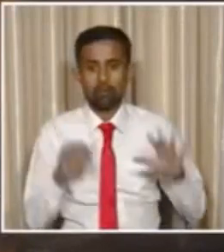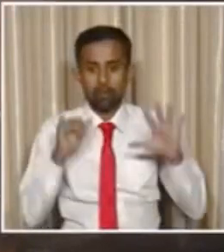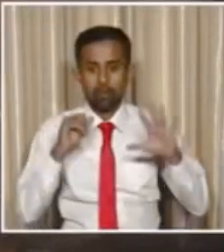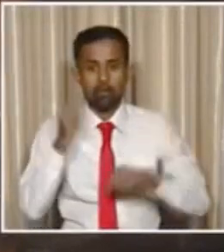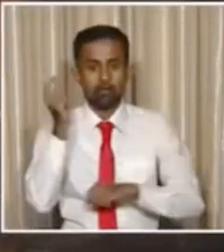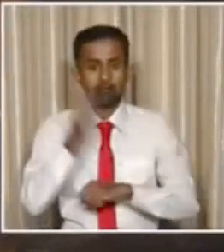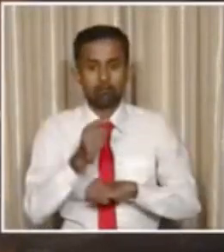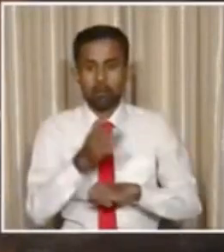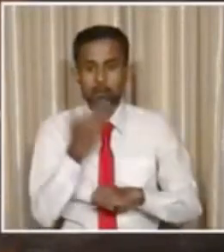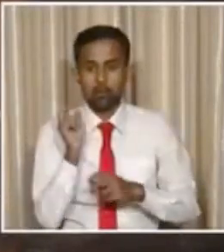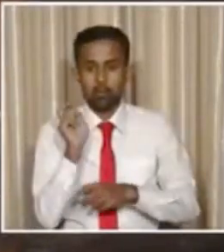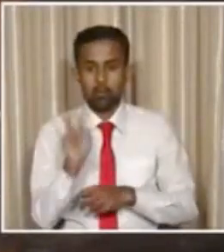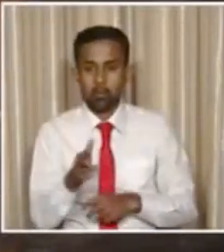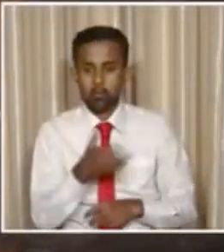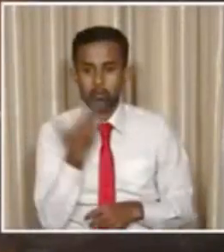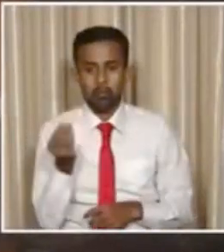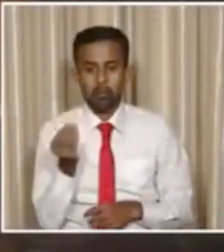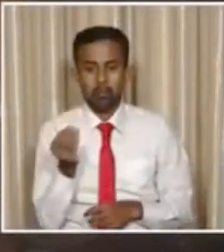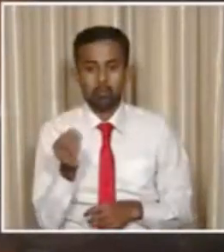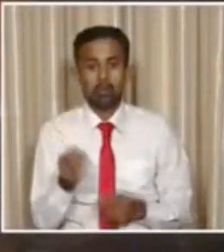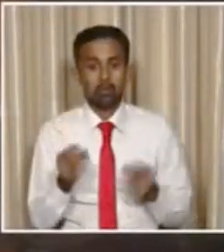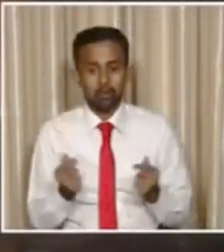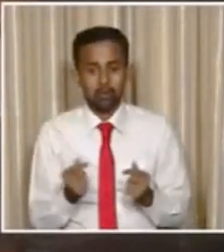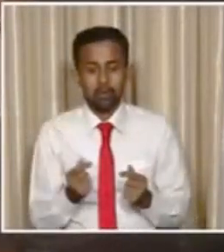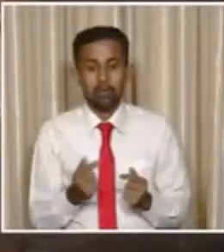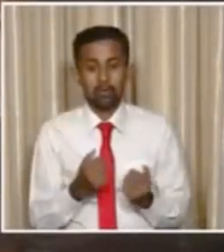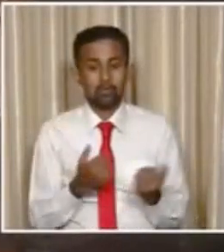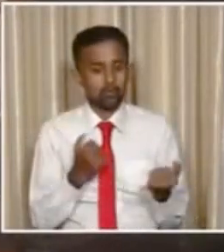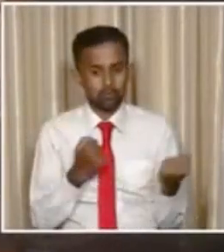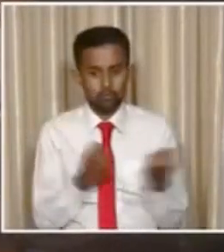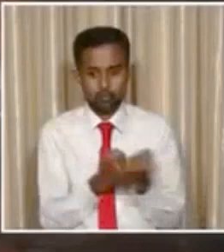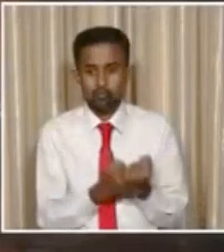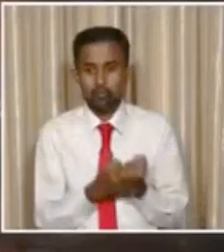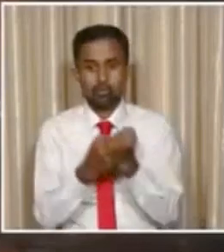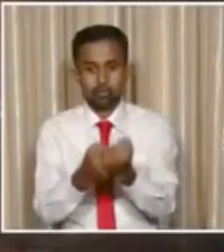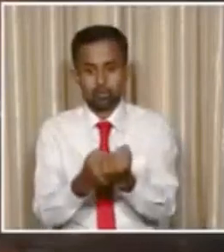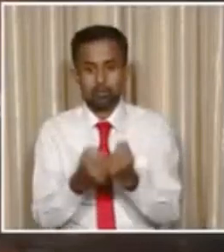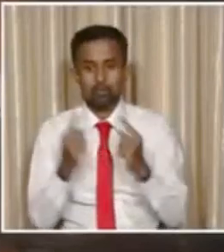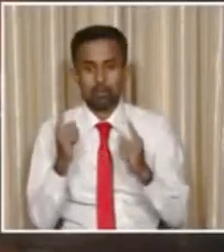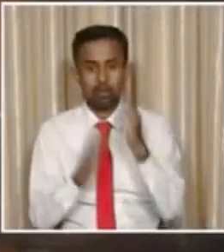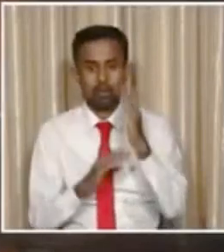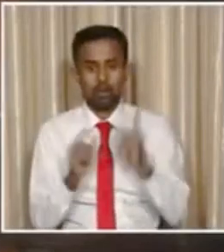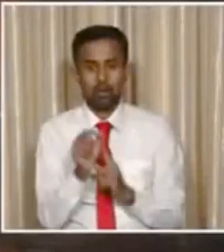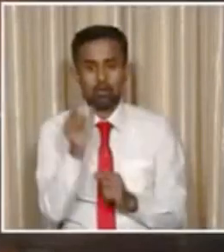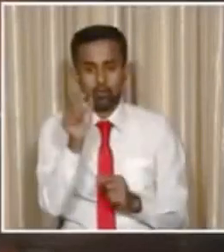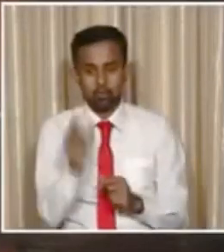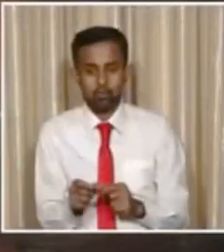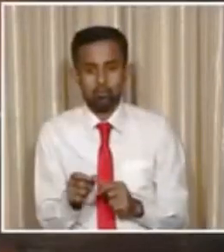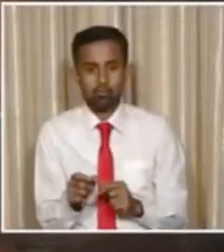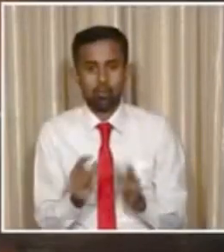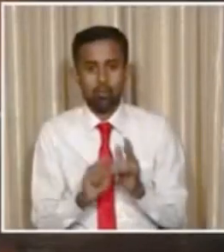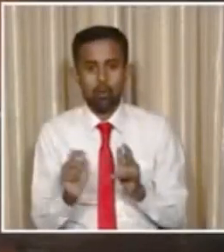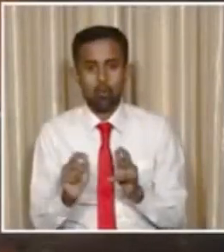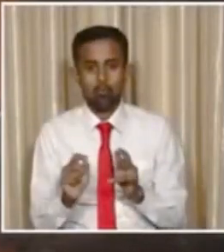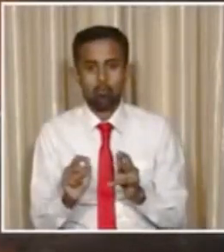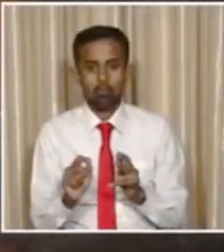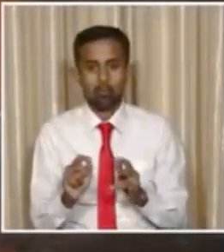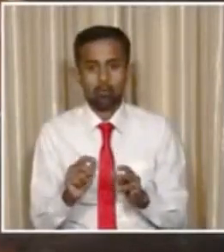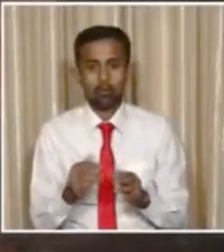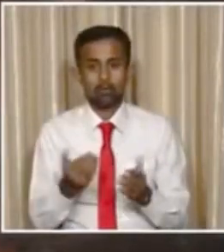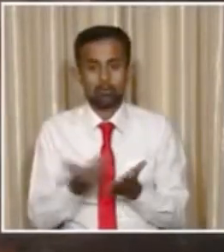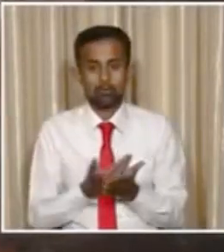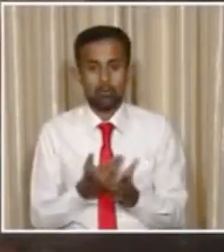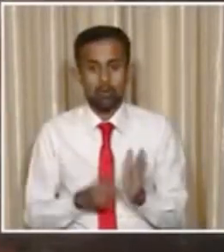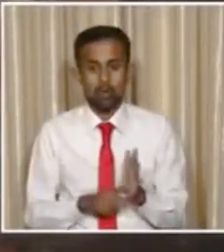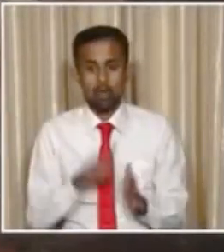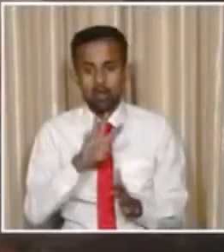පුළුවන් දරුවෙක් ඉන්නවා නම් මේ දරුවට වහාම ස්කෝලර්ෂිප් එකක් හරි දීලා ක්‍රීඩා අමාත්‍යංශයෙන් ඔබතුමාගේ ඔය ඔෆිස් එකෙන් අයින් වෙච්ච නිසා ඉතුරු වෙන